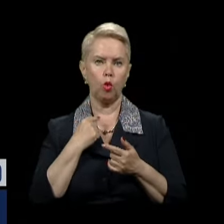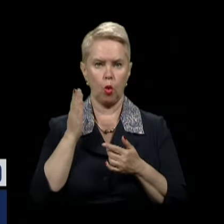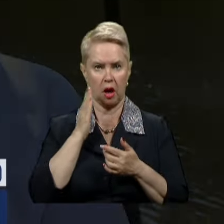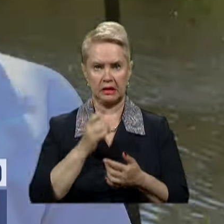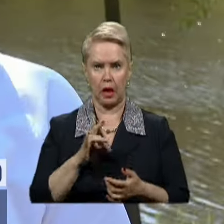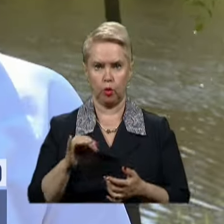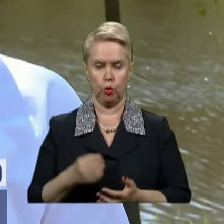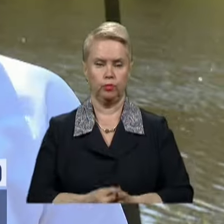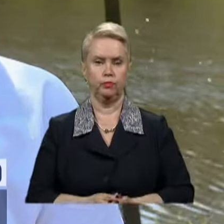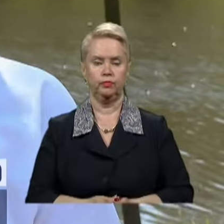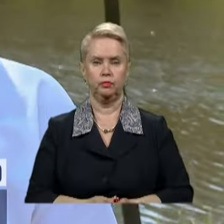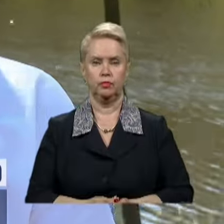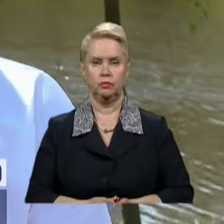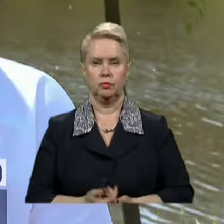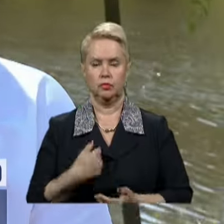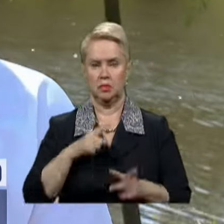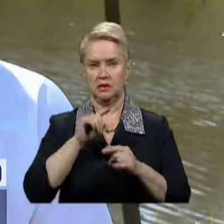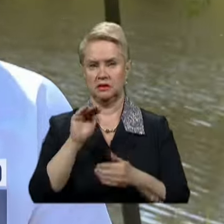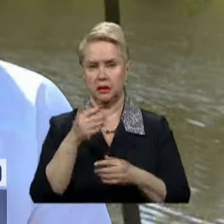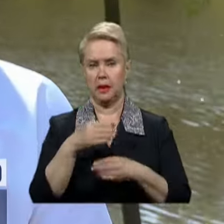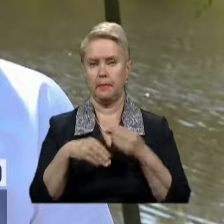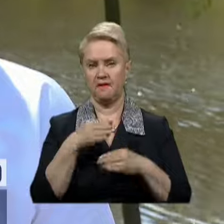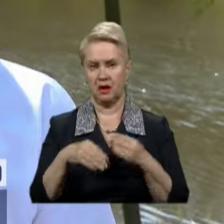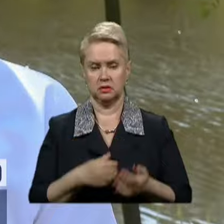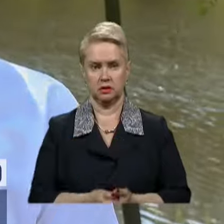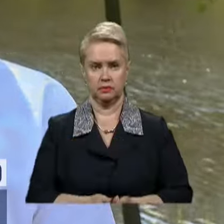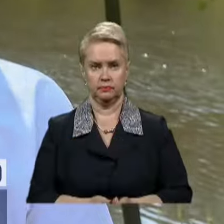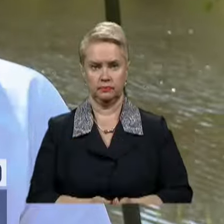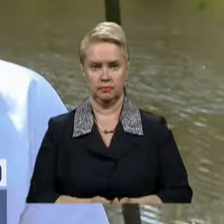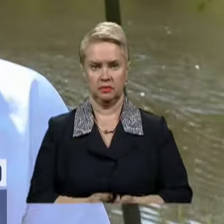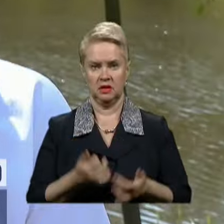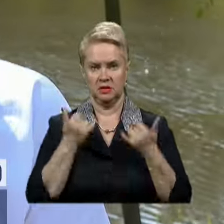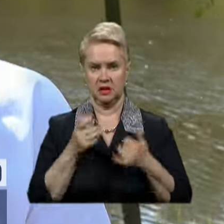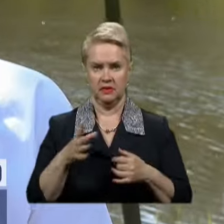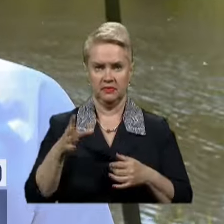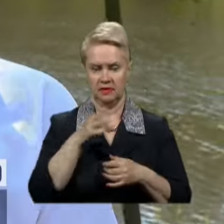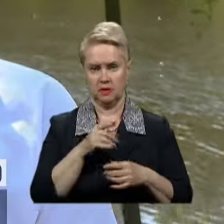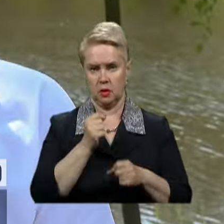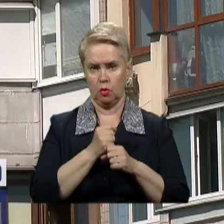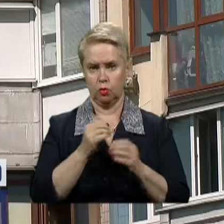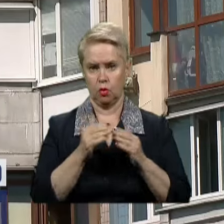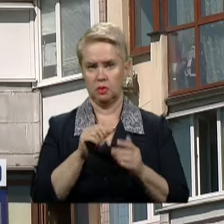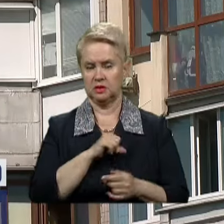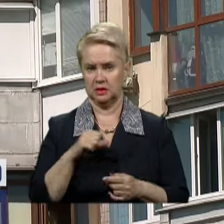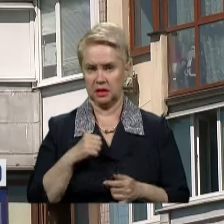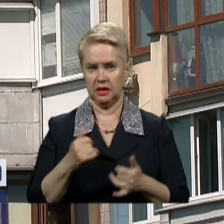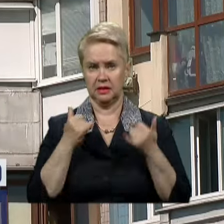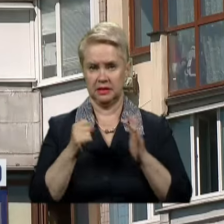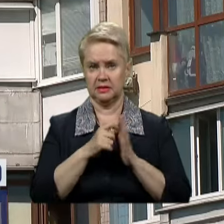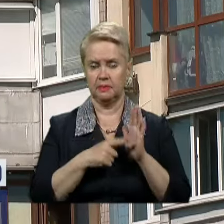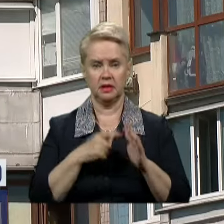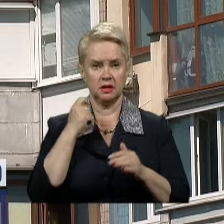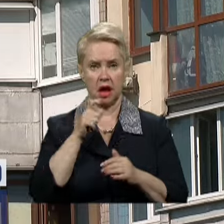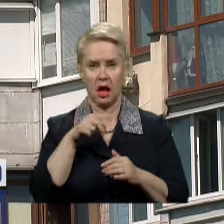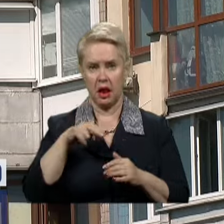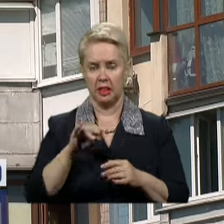артерію. Їздили ми з дитиною на перев'язки. Зараз це все я її роблю вдома сама. Нині ж